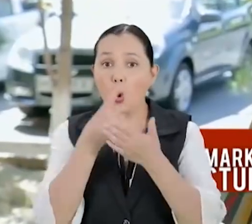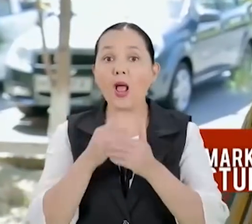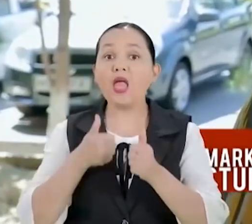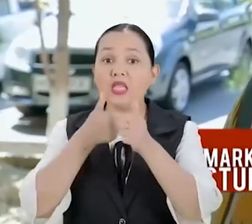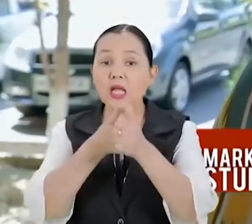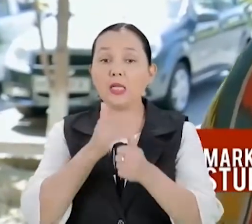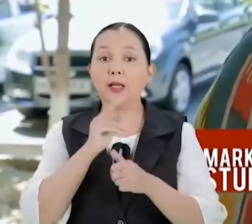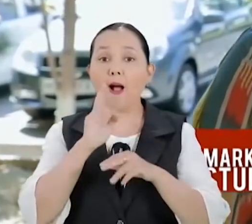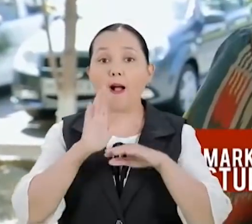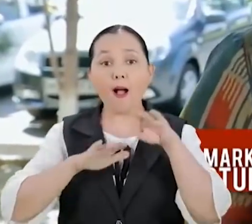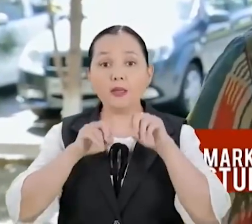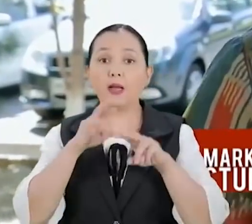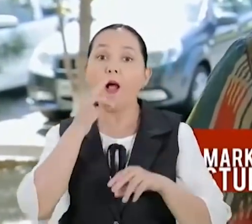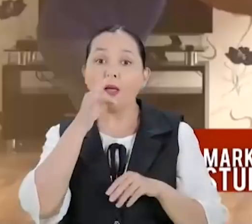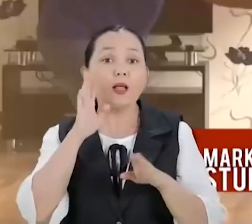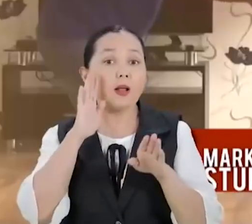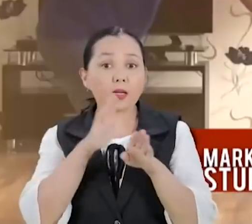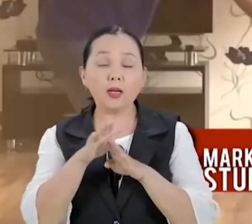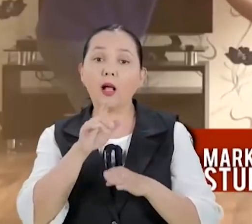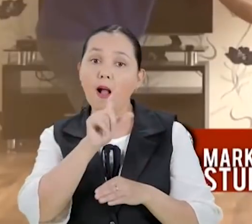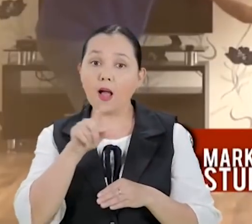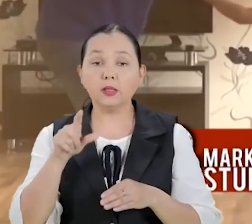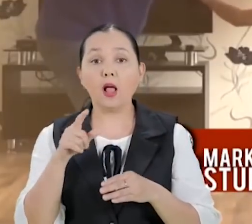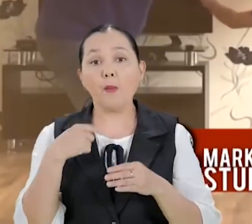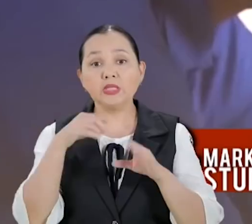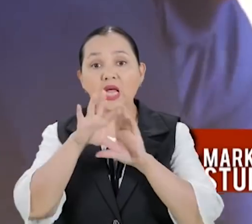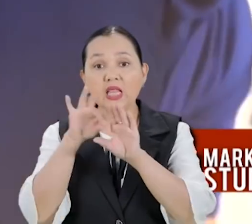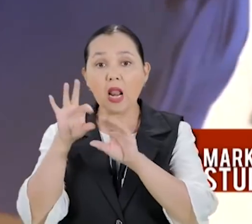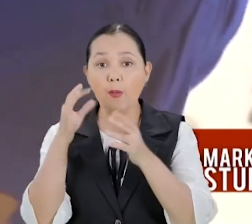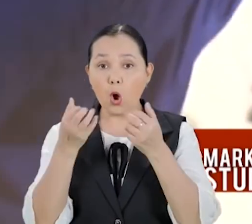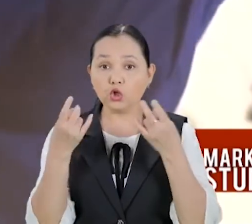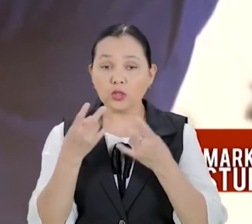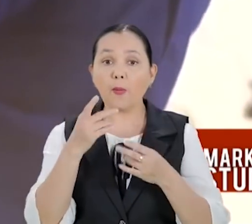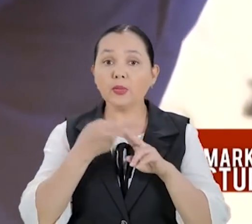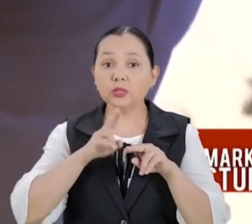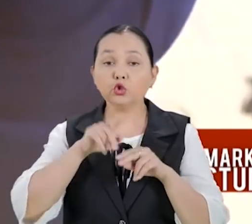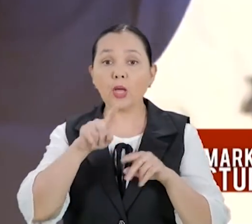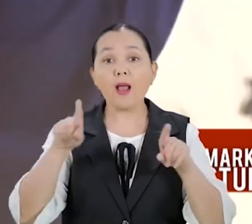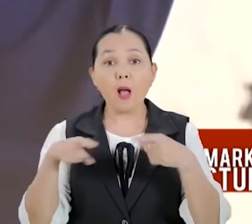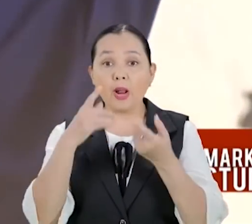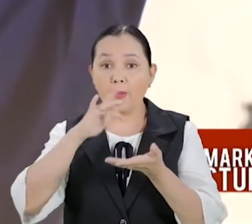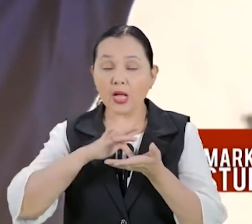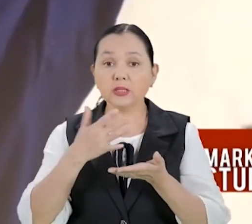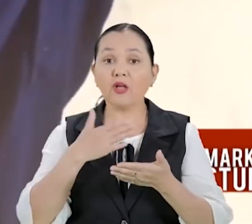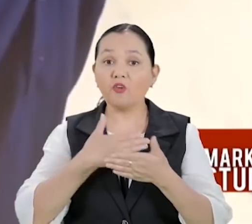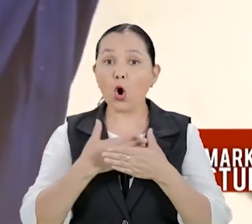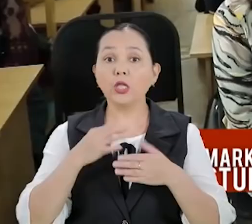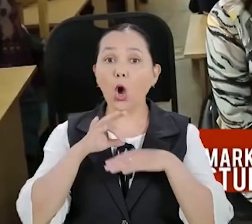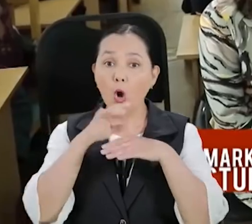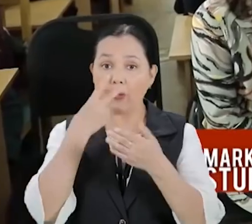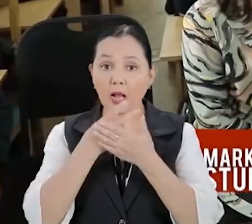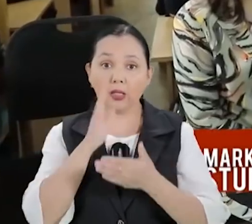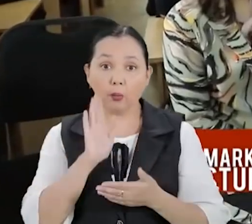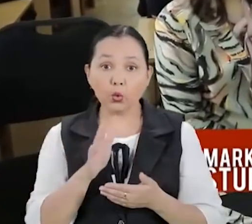orqasida intiladigan kadrlarni, aytganini qiladigan kadrlarni biz albatta tanlab olishimiz kerak. Agar biz mana shu reabilitatsiya markazlarimiz faoliyatini